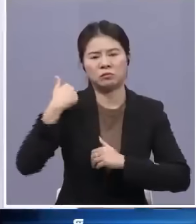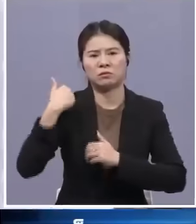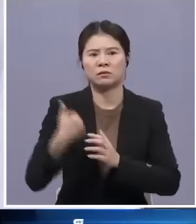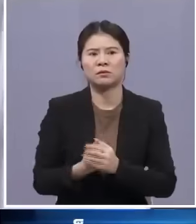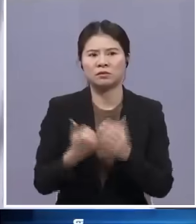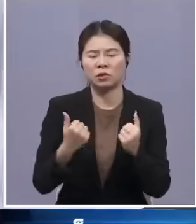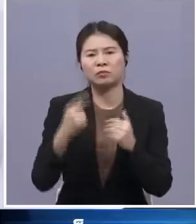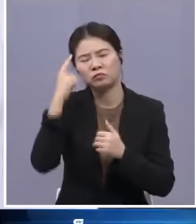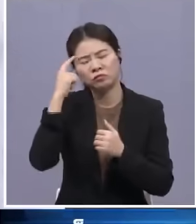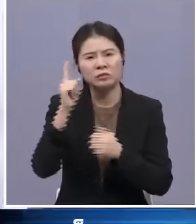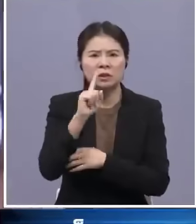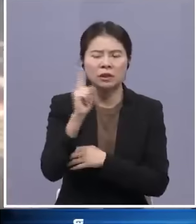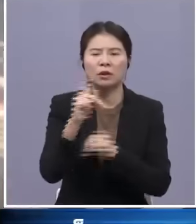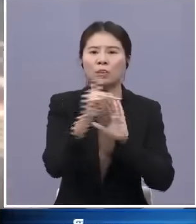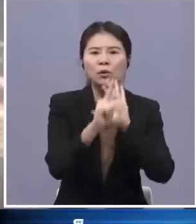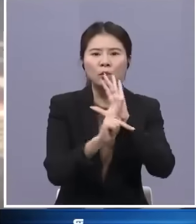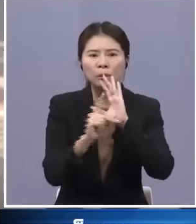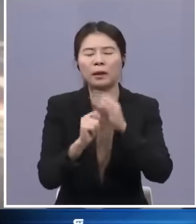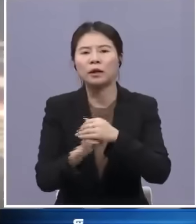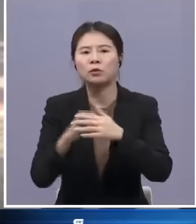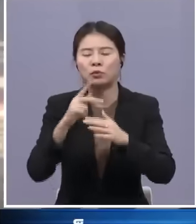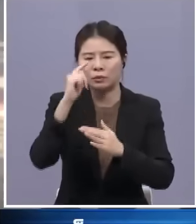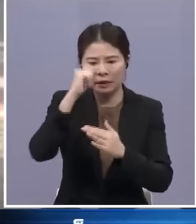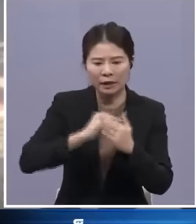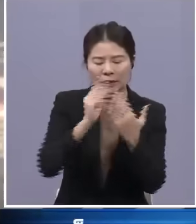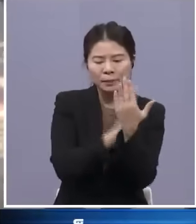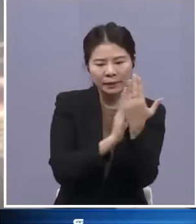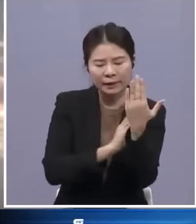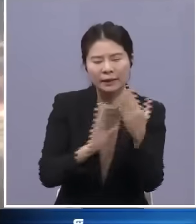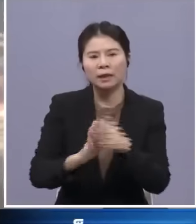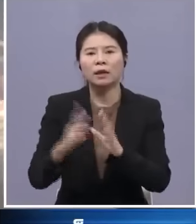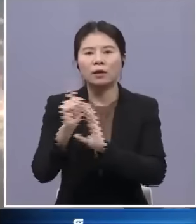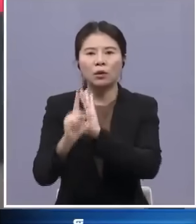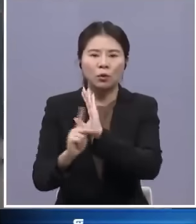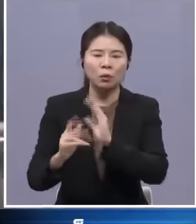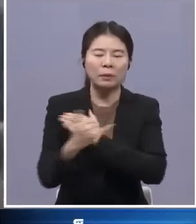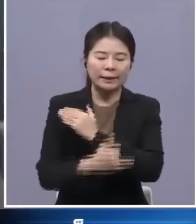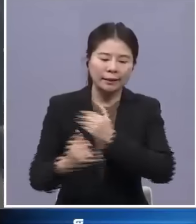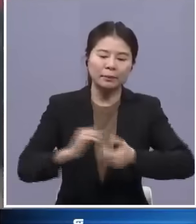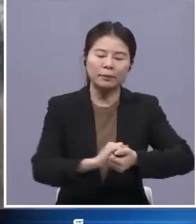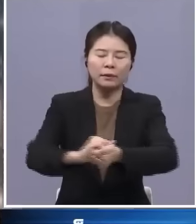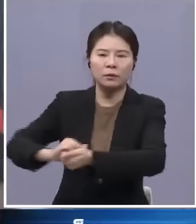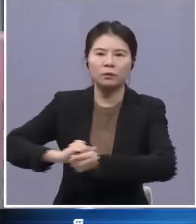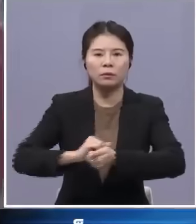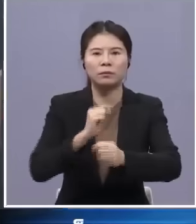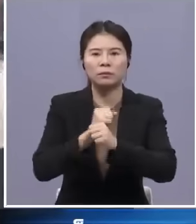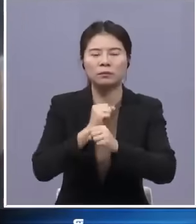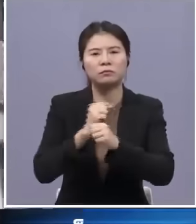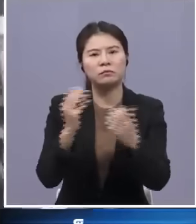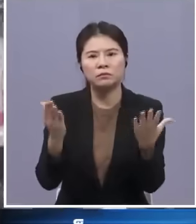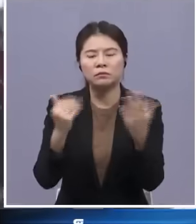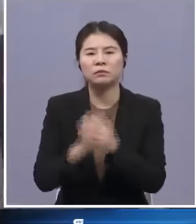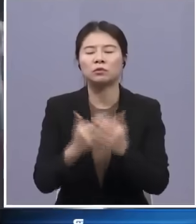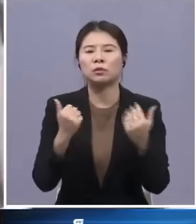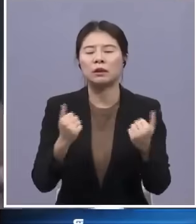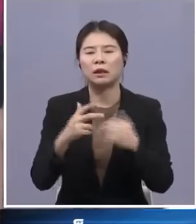นก็ยังตั้งคำถามต่อกฎหมายภายในกับเรื่องของกฎหมายระหว่างประเทศถึงเรื่องนี้อยู่เหมือนกันเนี่ยนะครับ ครับ แล้วสิ่งที่การท่องเที่ยวแห่งประเ